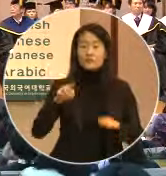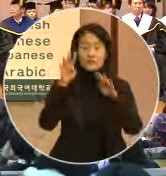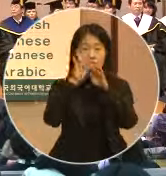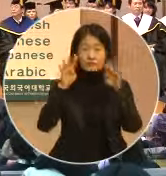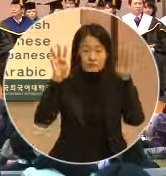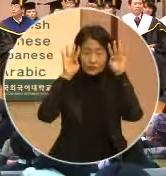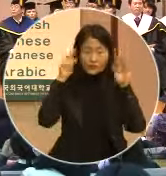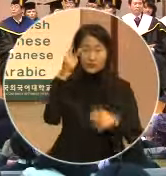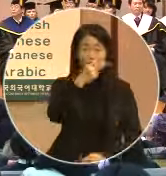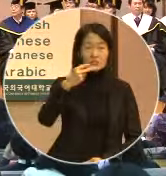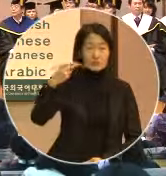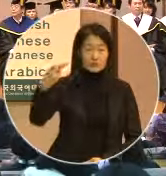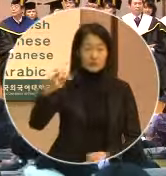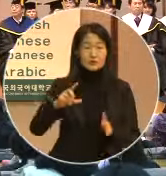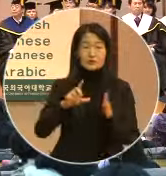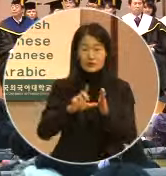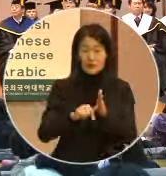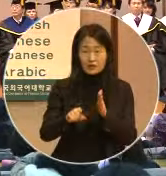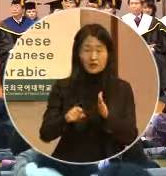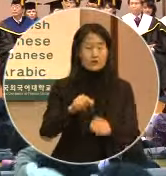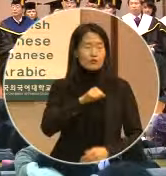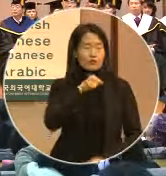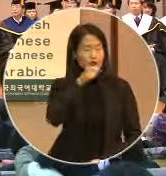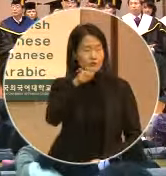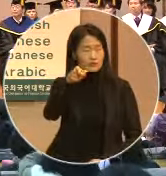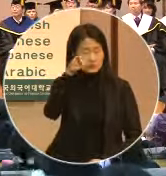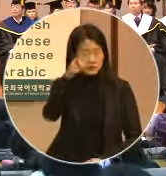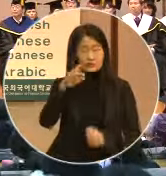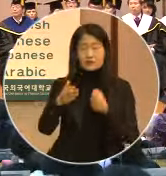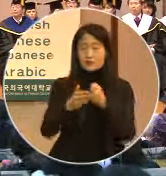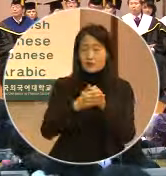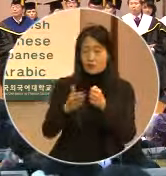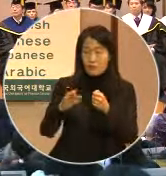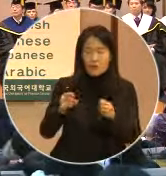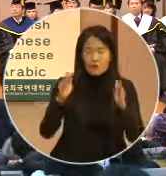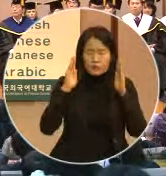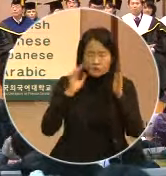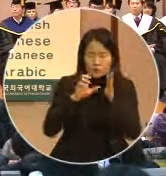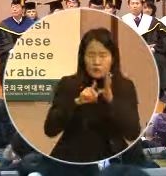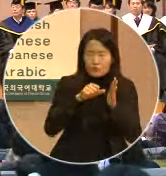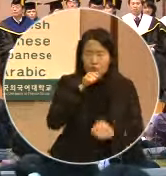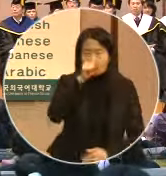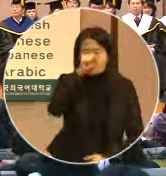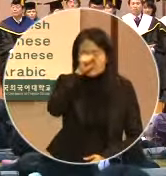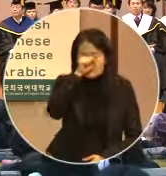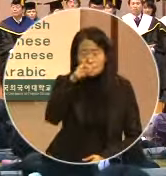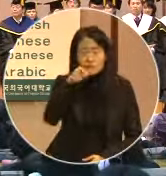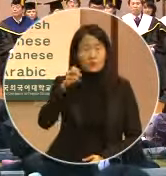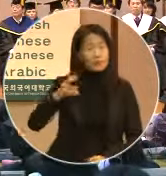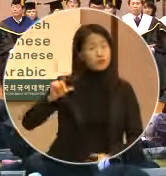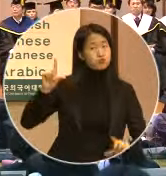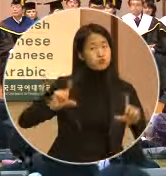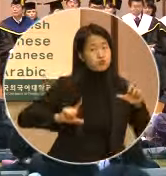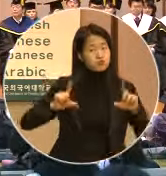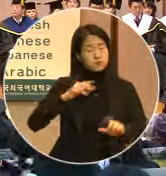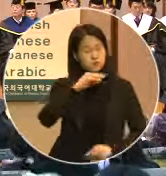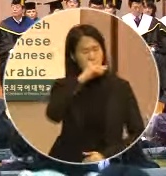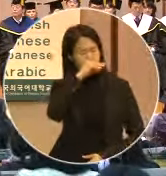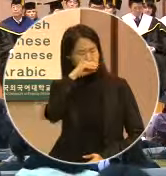대학교 2012학년도 전기 수석 졸업생으로서 재학 중 학업성 전기 우수하고 후임이